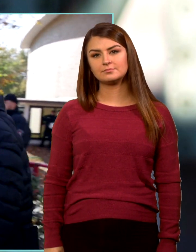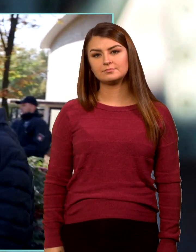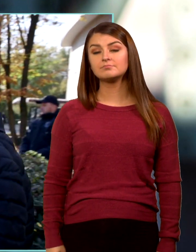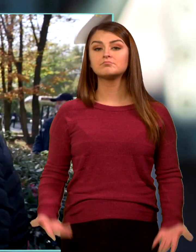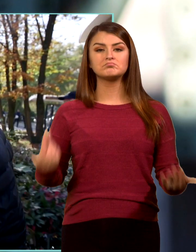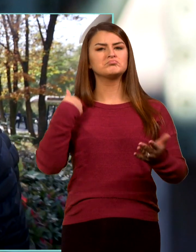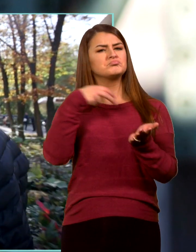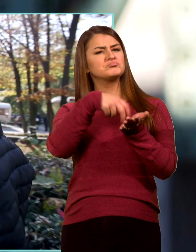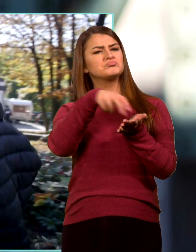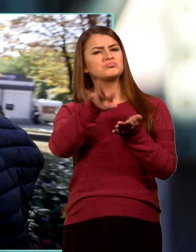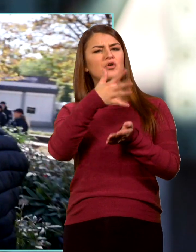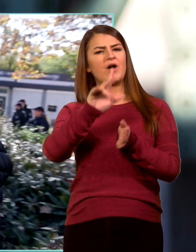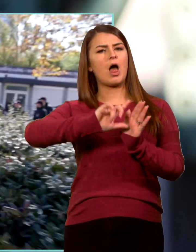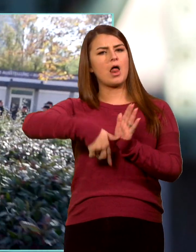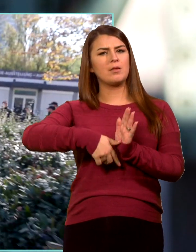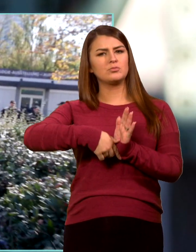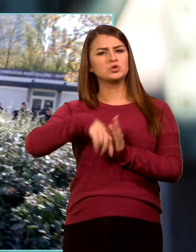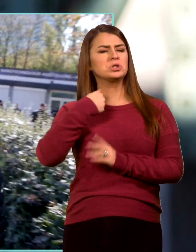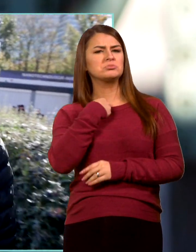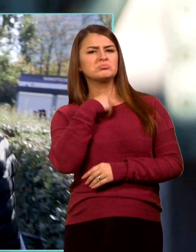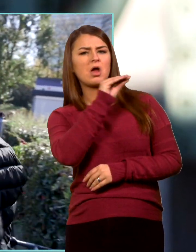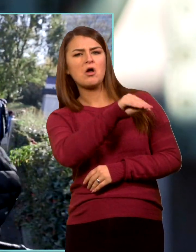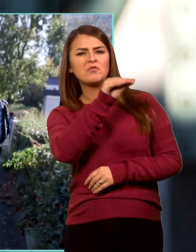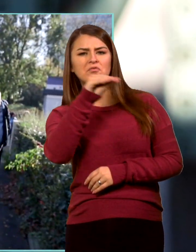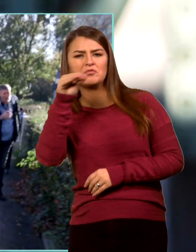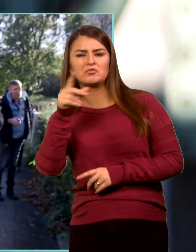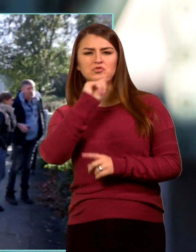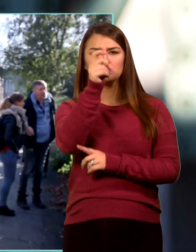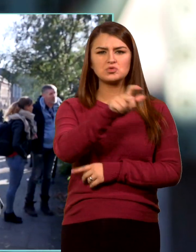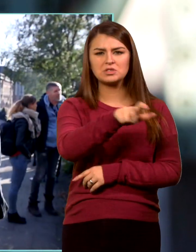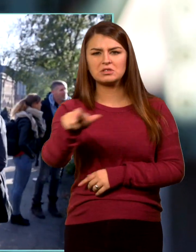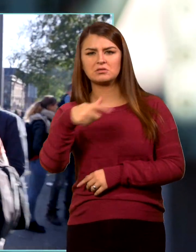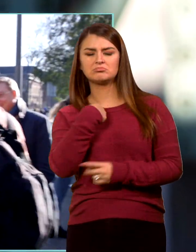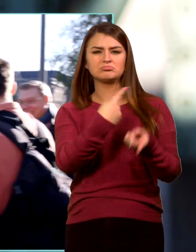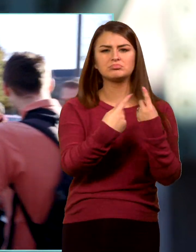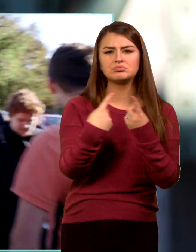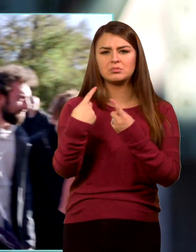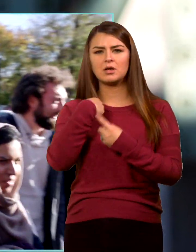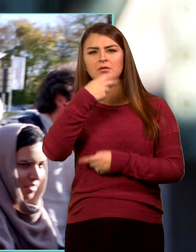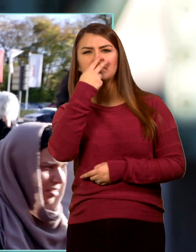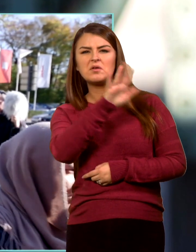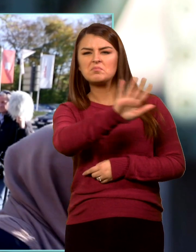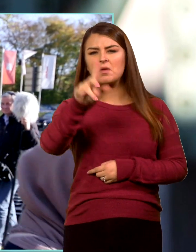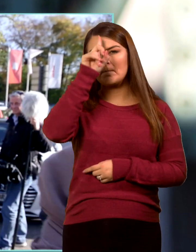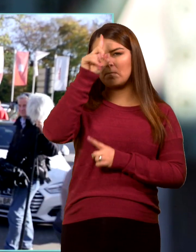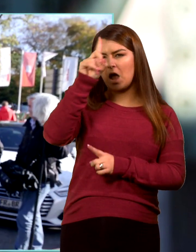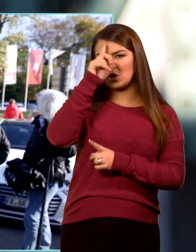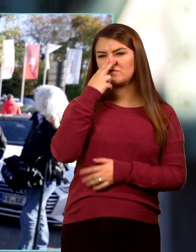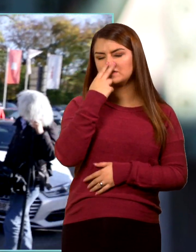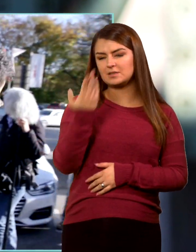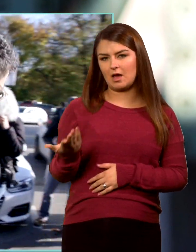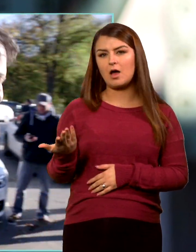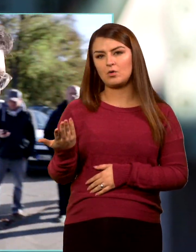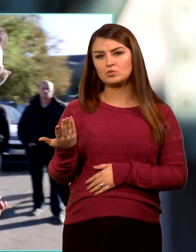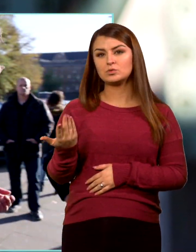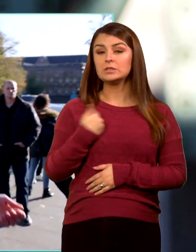Ich laufe hier gerade so gefühlt eine halbe Stunde rum und quatsch alle möglichen Studierenden an, um herauszufinden, ja, wie ihre Meinung zu diesem Thema ist.